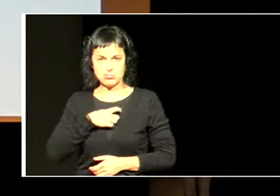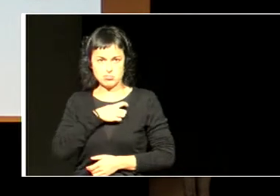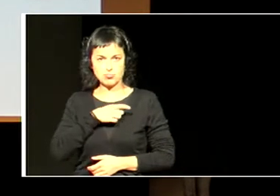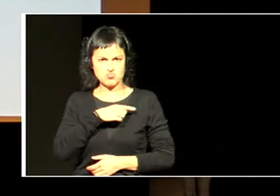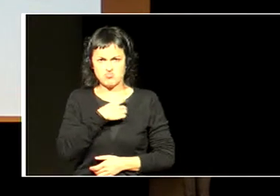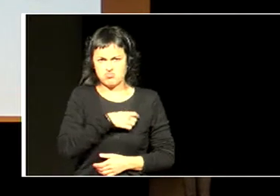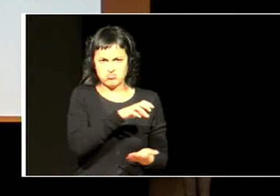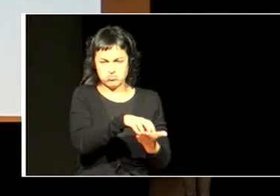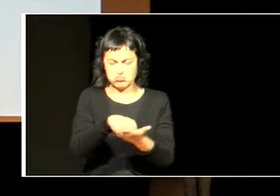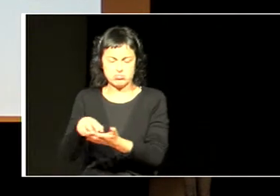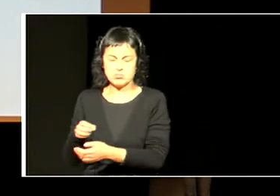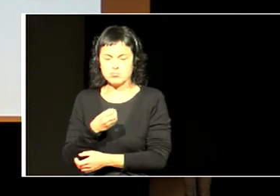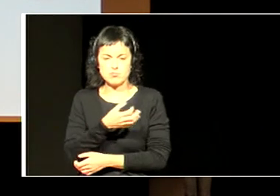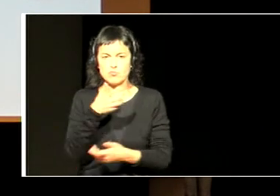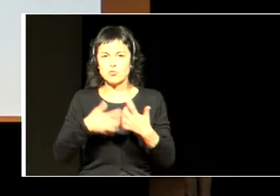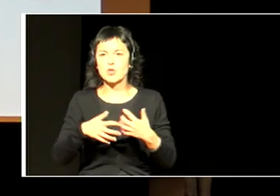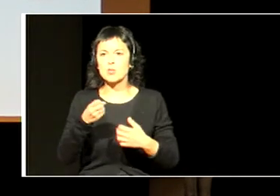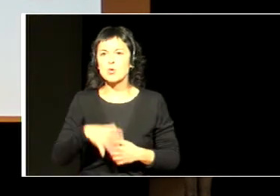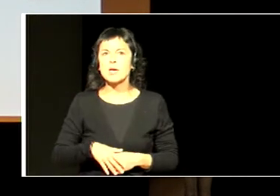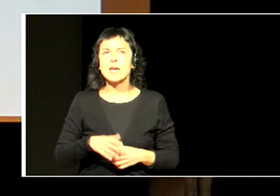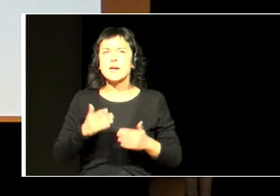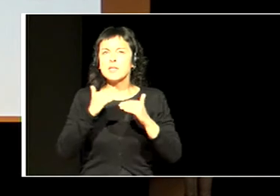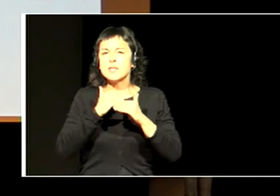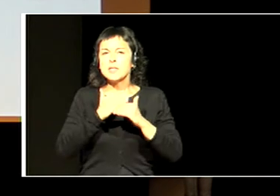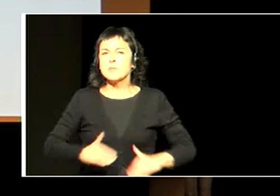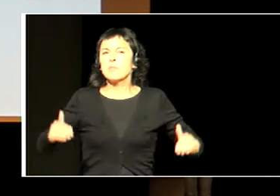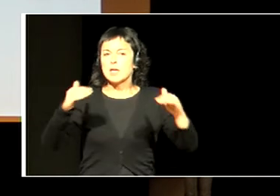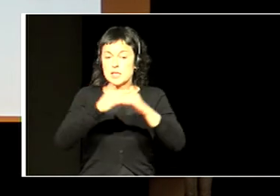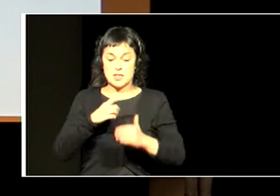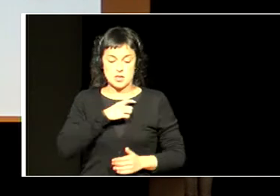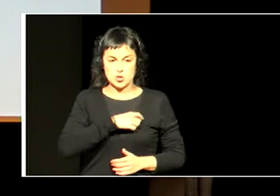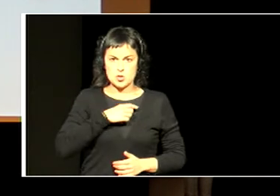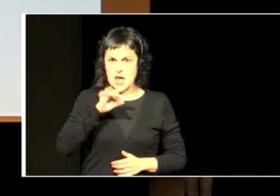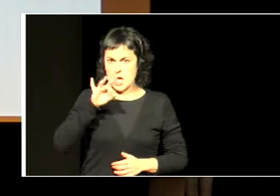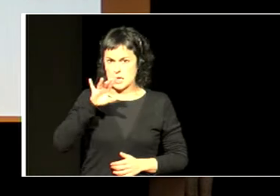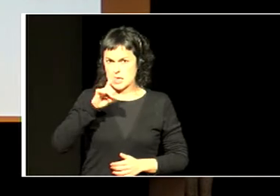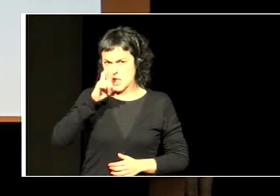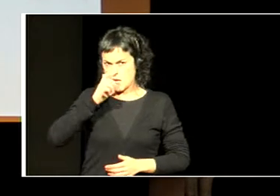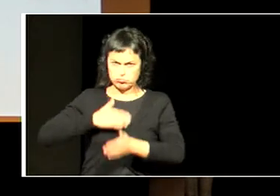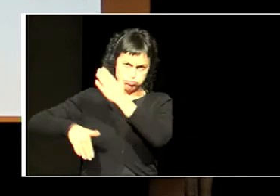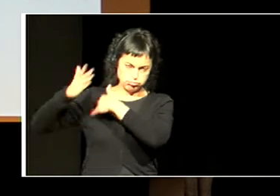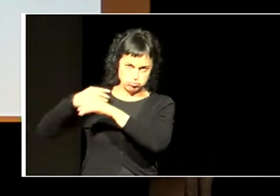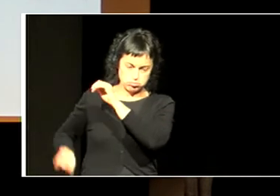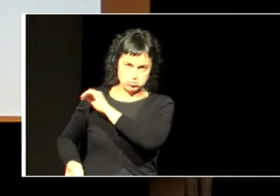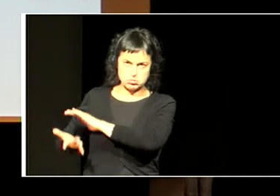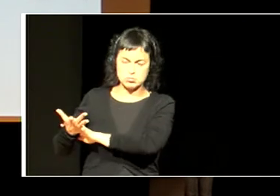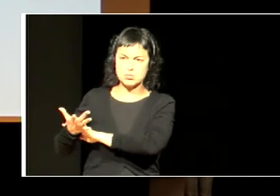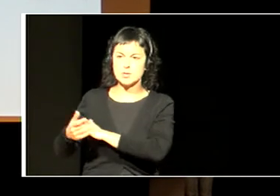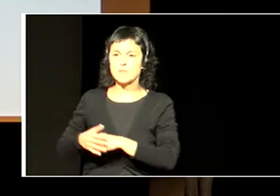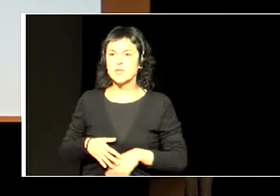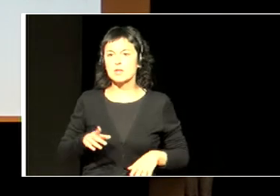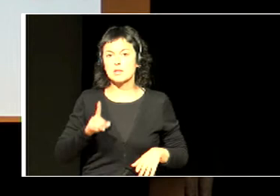berdintasun batzordeak. Duela mabosturtetik osatu genuen, bizikiretza batzordeak